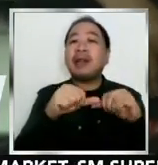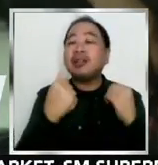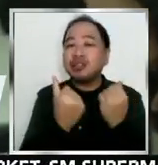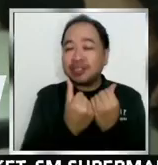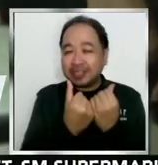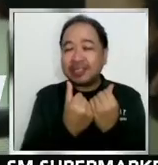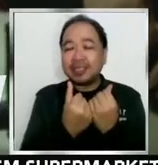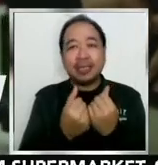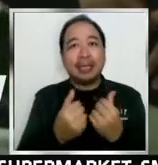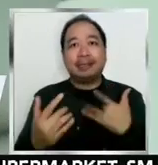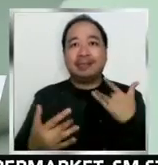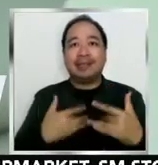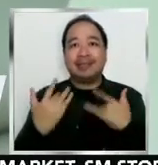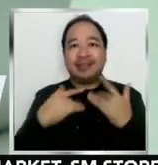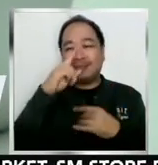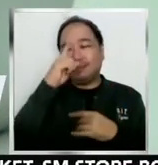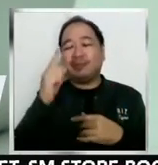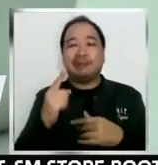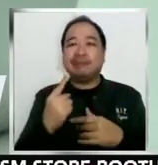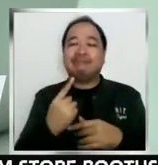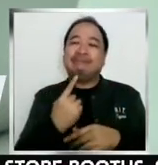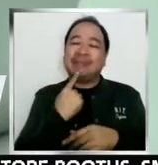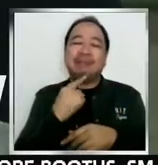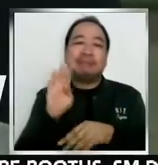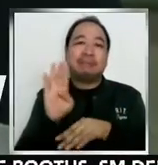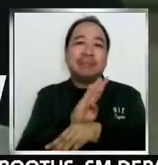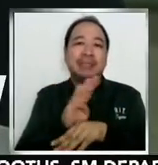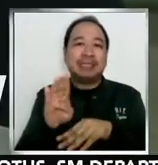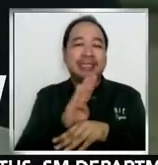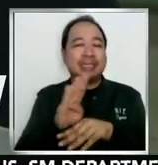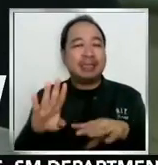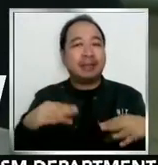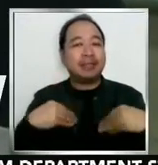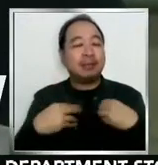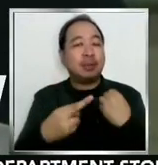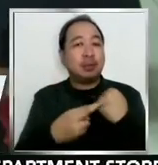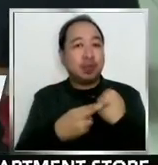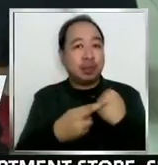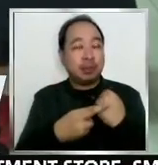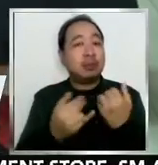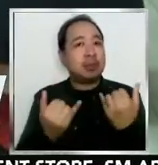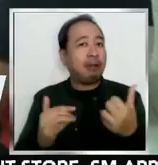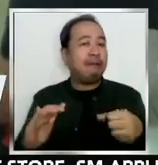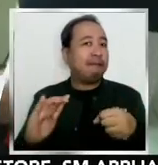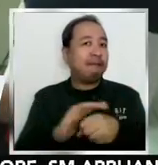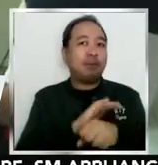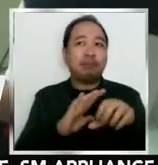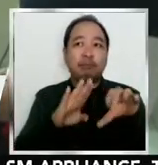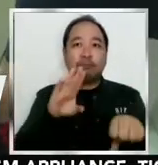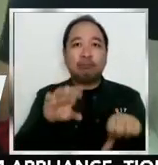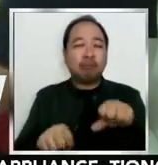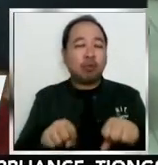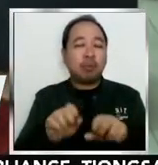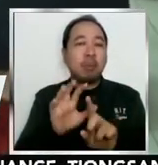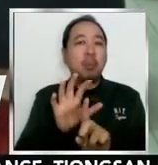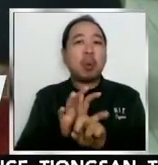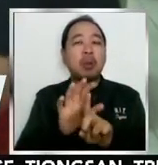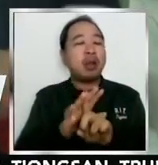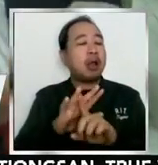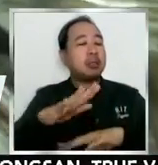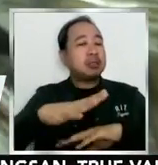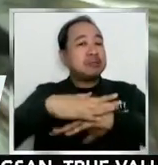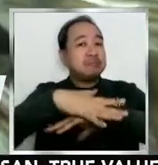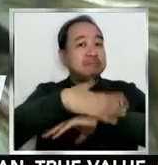nilang maging busy sa pagtanggap ng mga booking. Halos fully booked na raw ang mga kilalang beach dahil maraming maagang